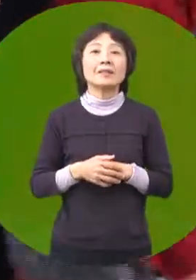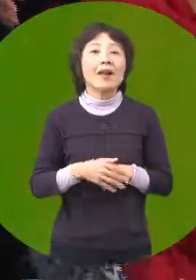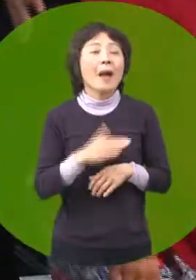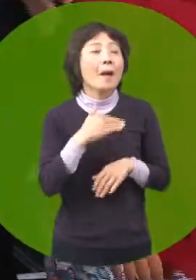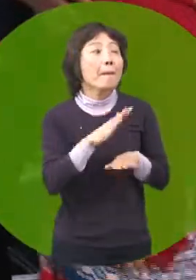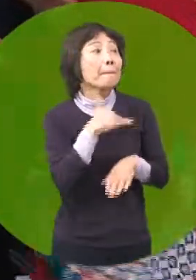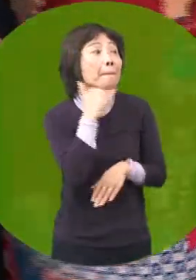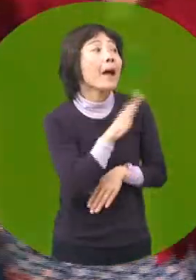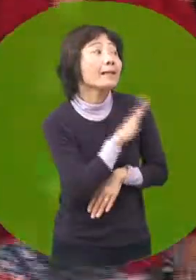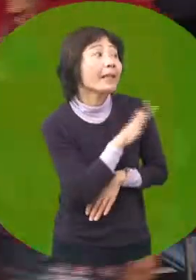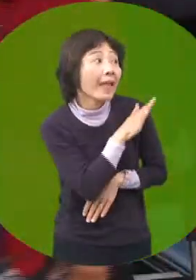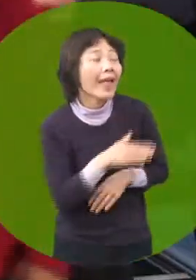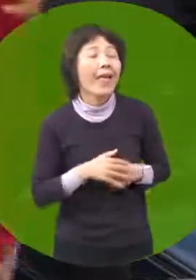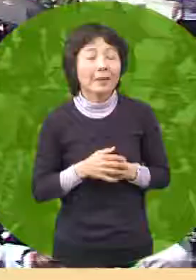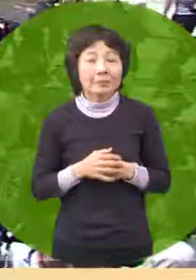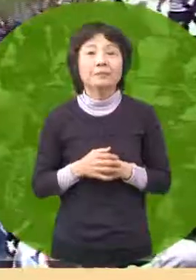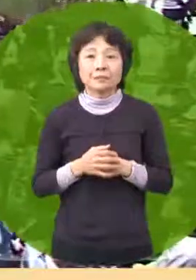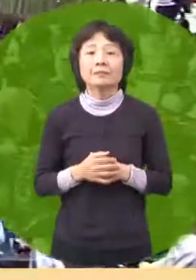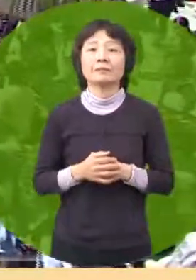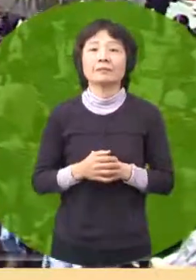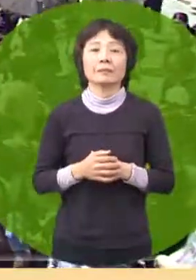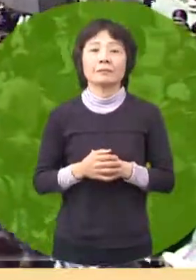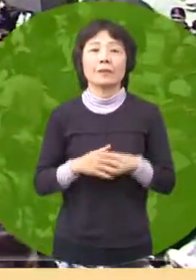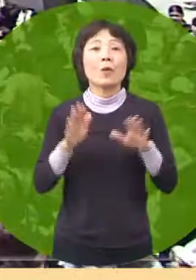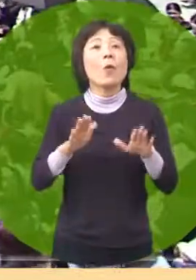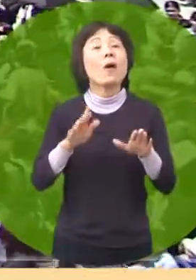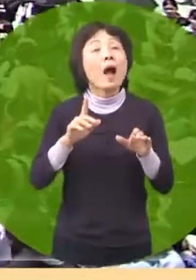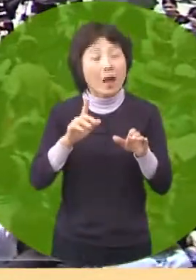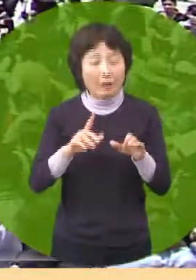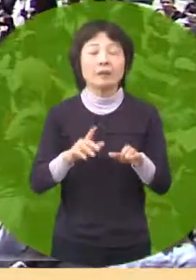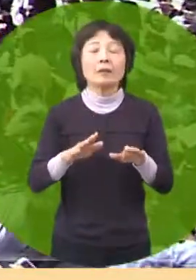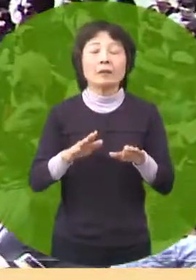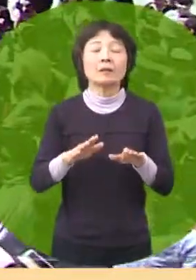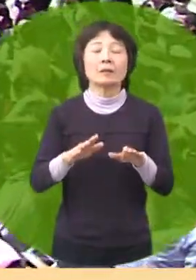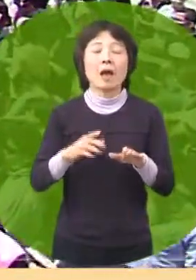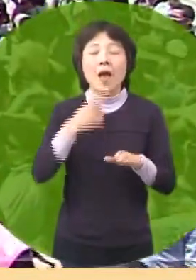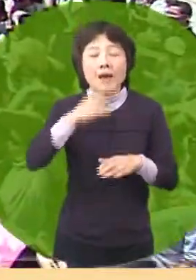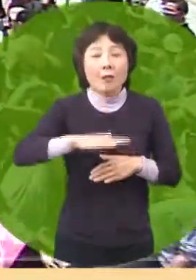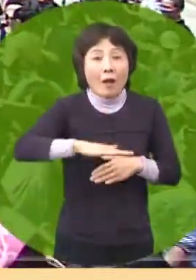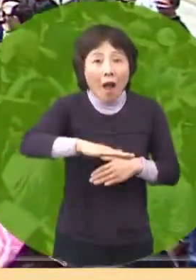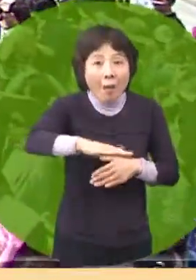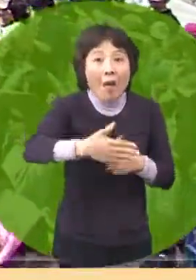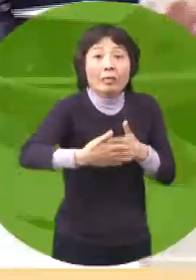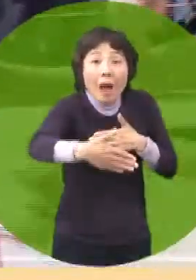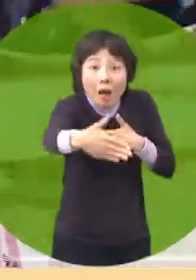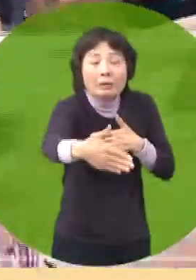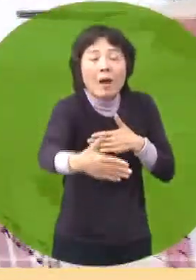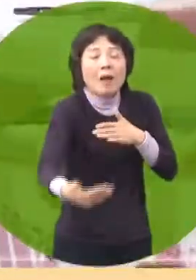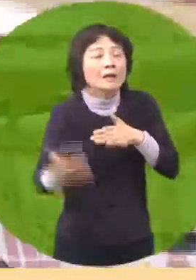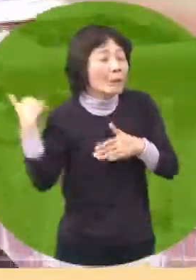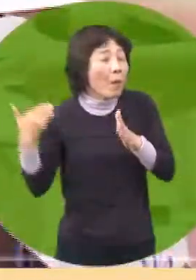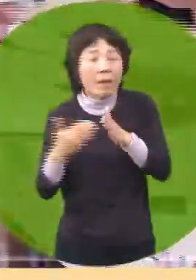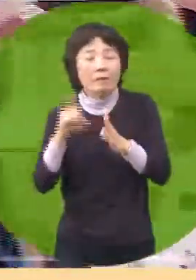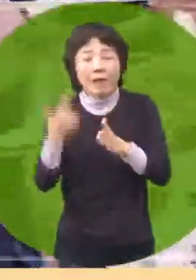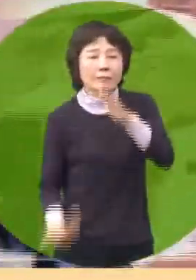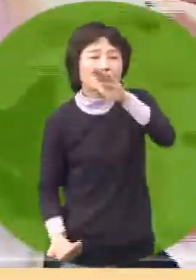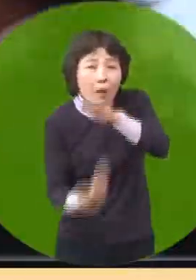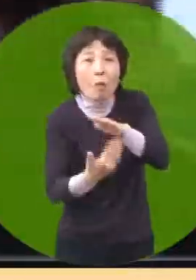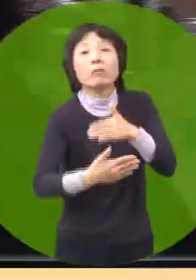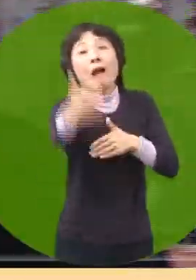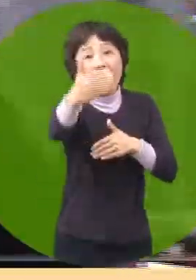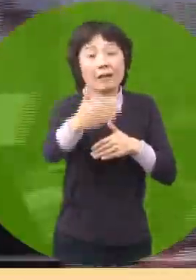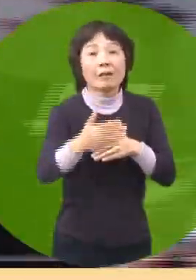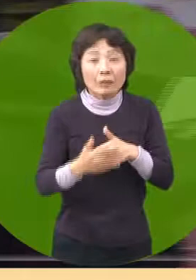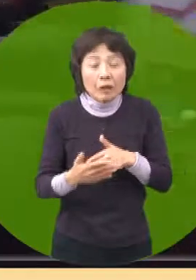ちょっと玉子さん待っててね。 いや、先輩でしょ。 あの、今回ね、あのレッドカーペットは過去最長でございます。23日に国際通りで行